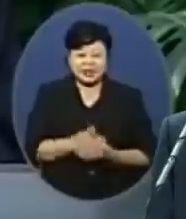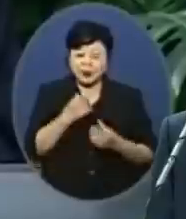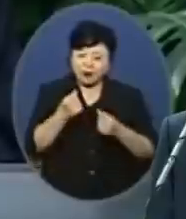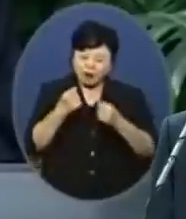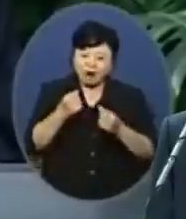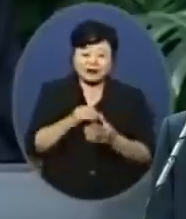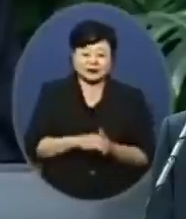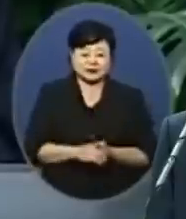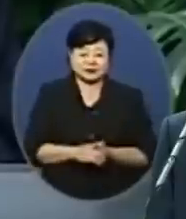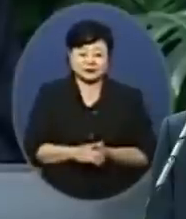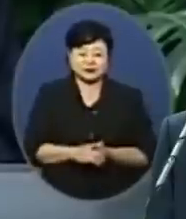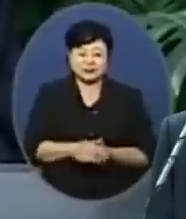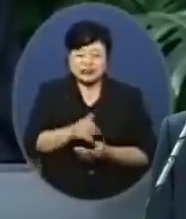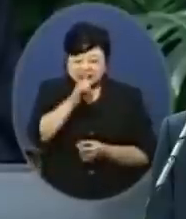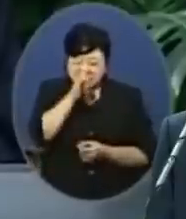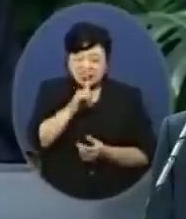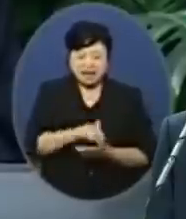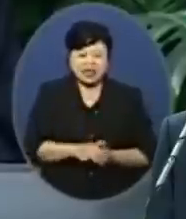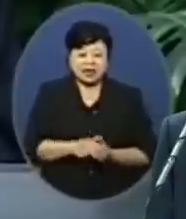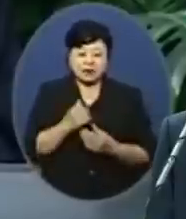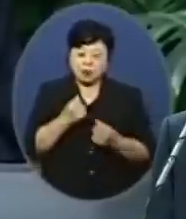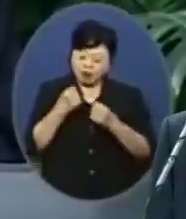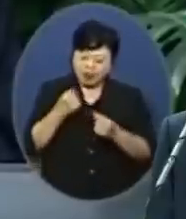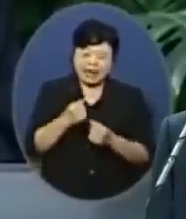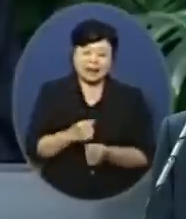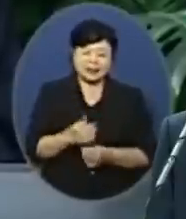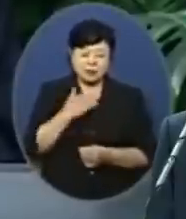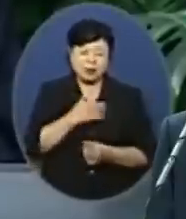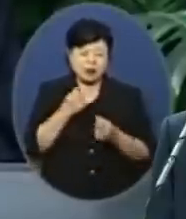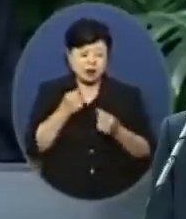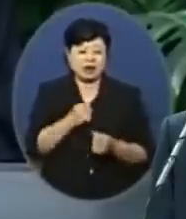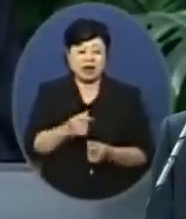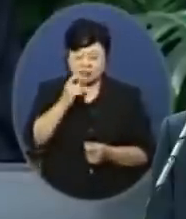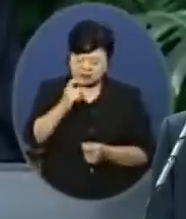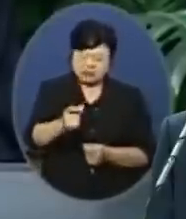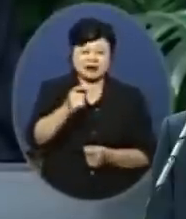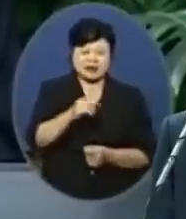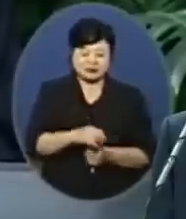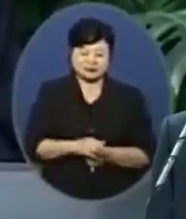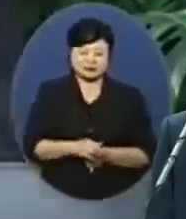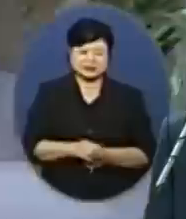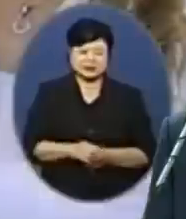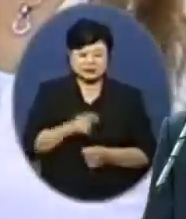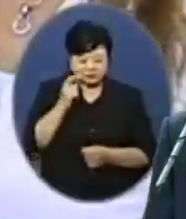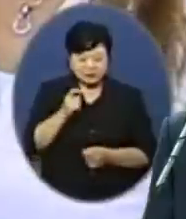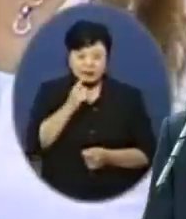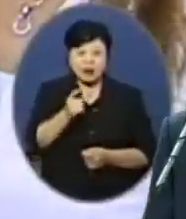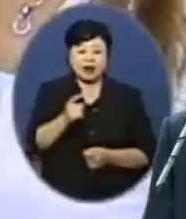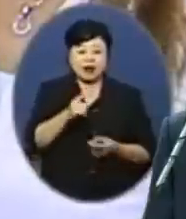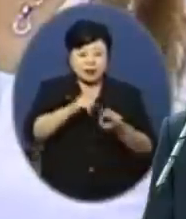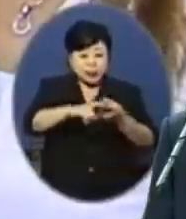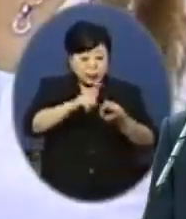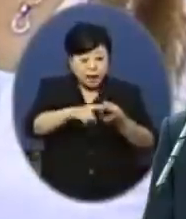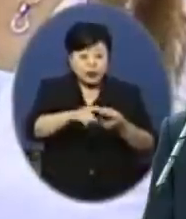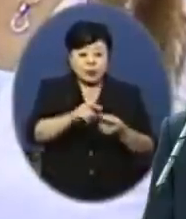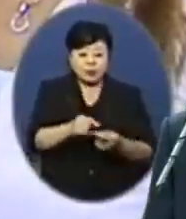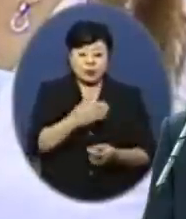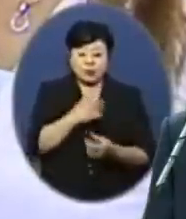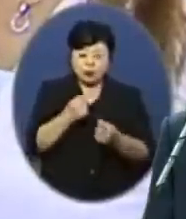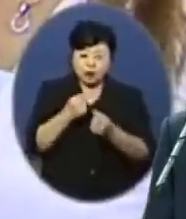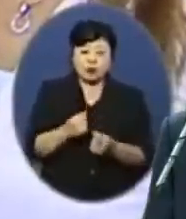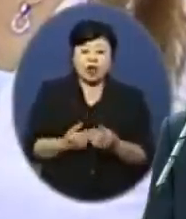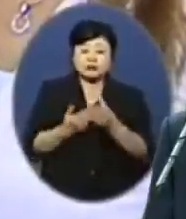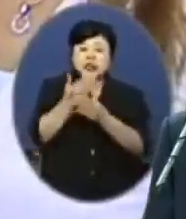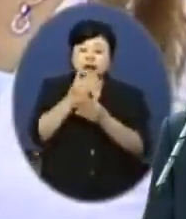건강도 여러분 있으라고. 건강하라. 튼튼하라. 굳세어라. 그 말이 나가서 여러분 건강하고